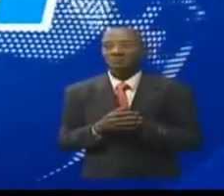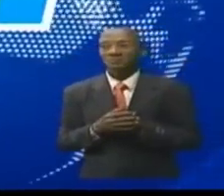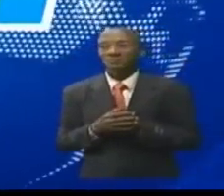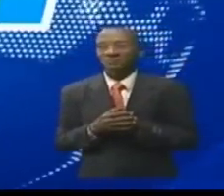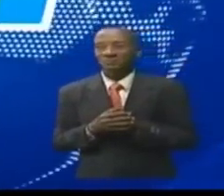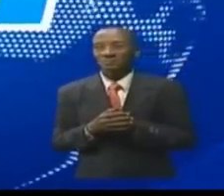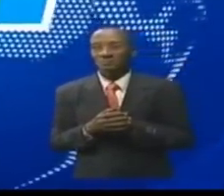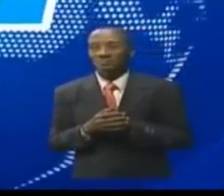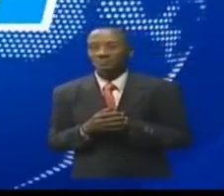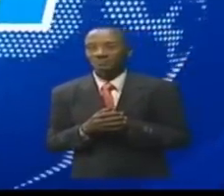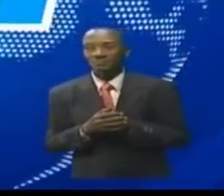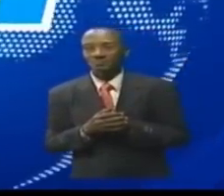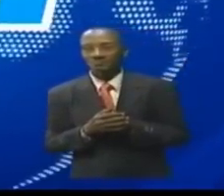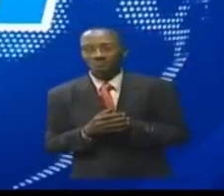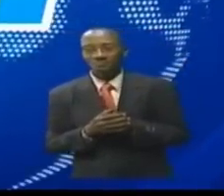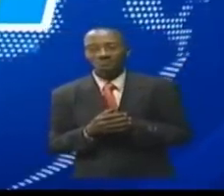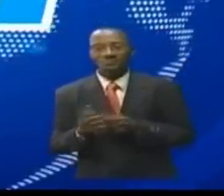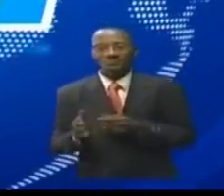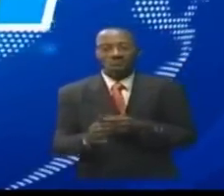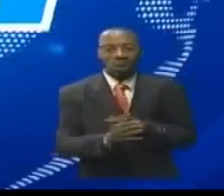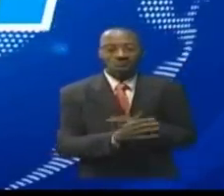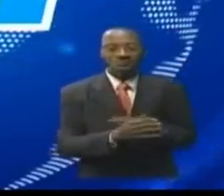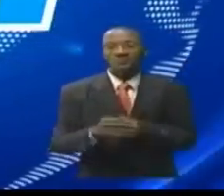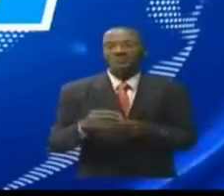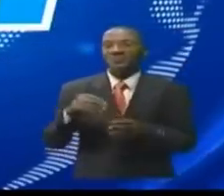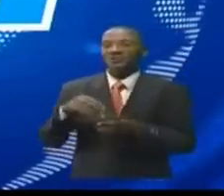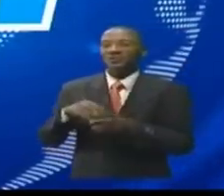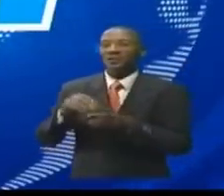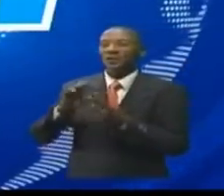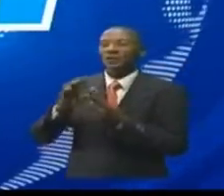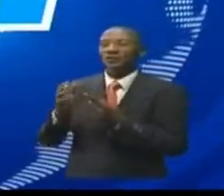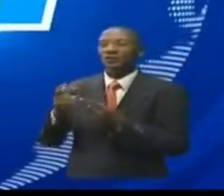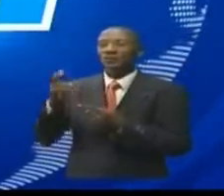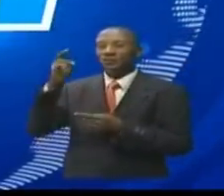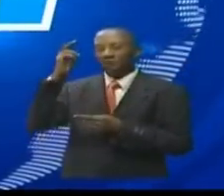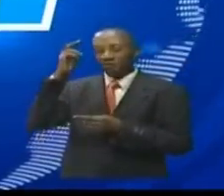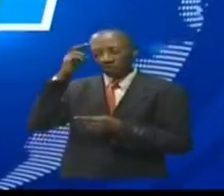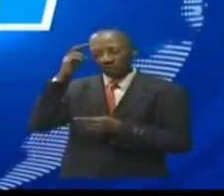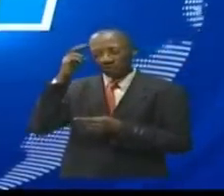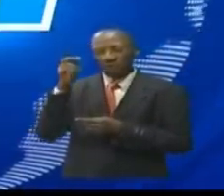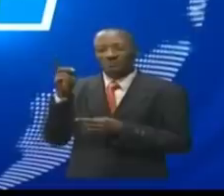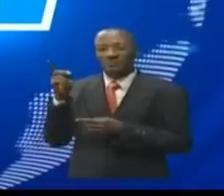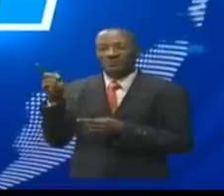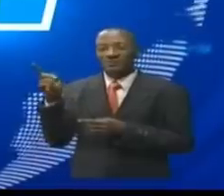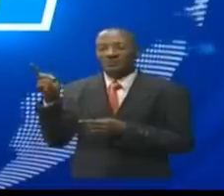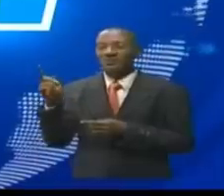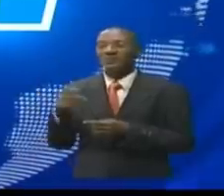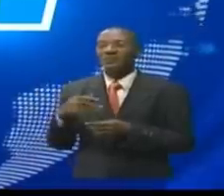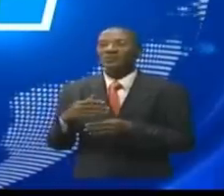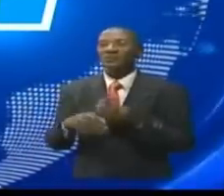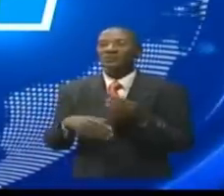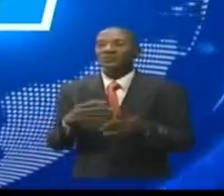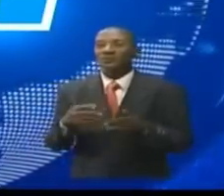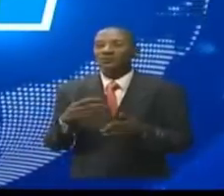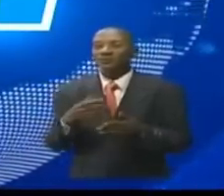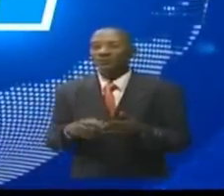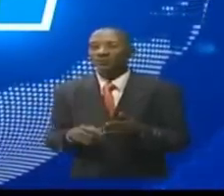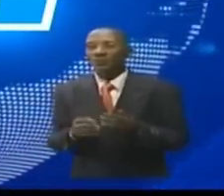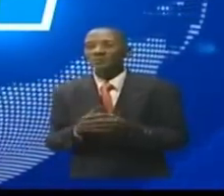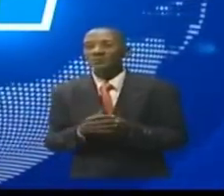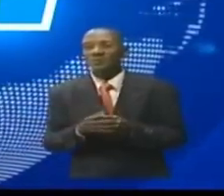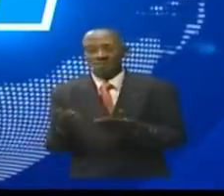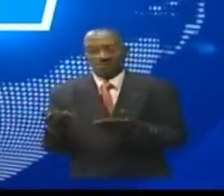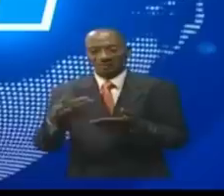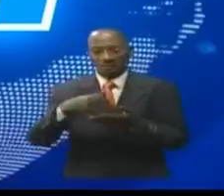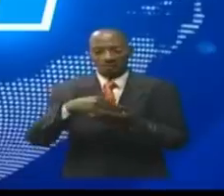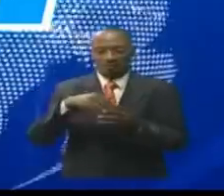la Ligue des femmes de la commune de Ngiringiri était à l'école de formation sur le processus électoral et l'autoprise en charge. Elles ont été sensibilisées sur le